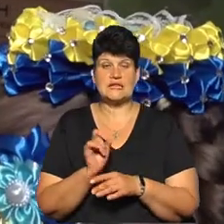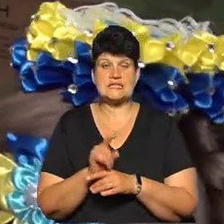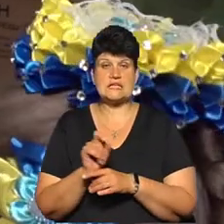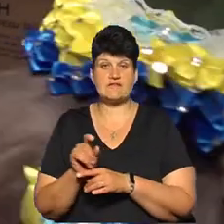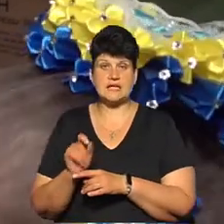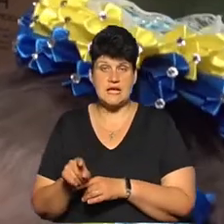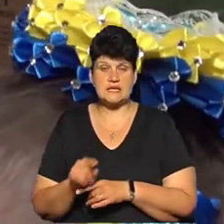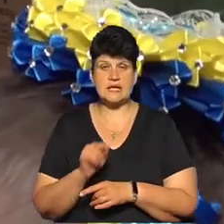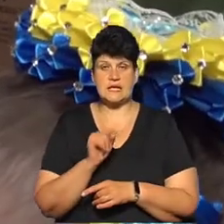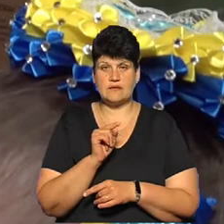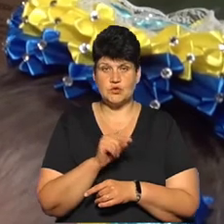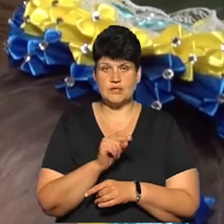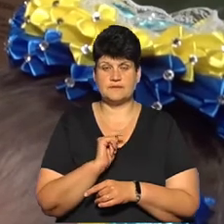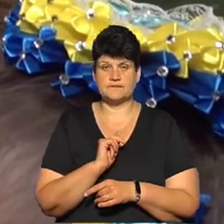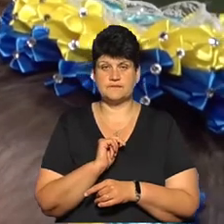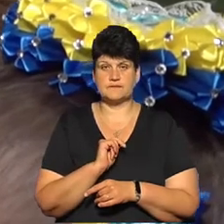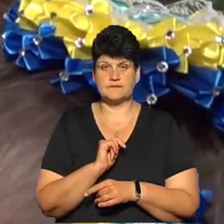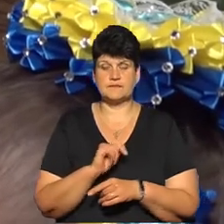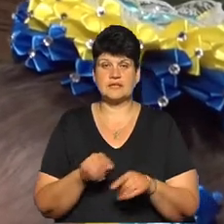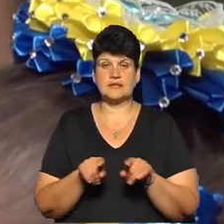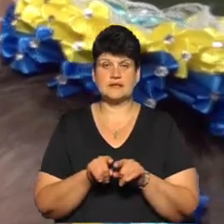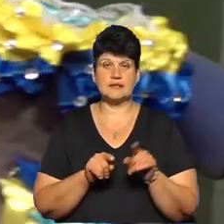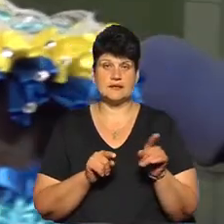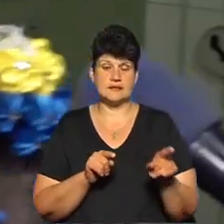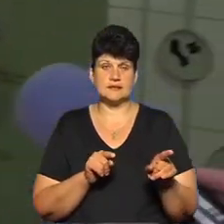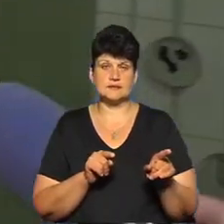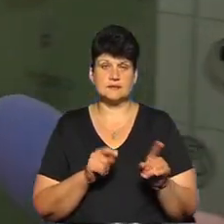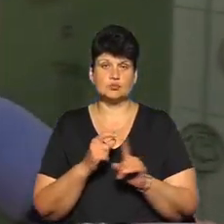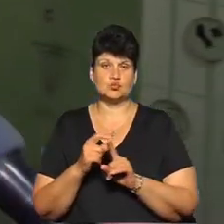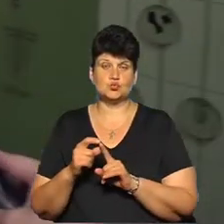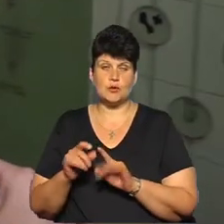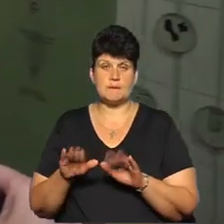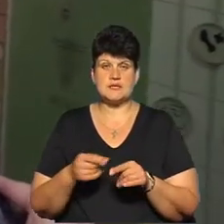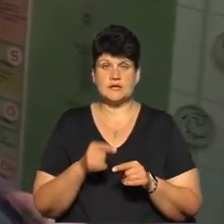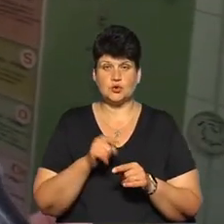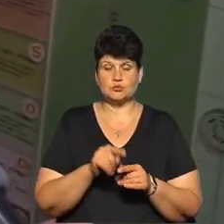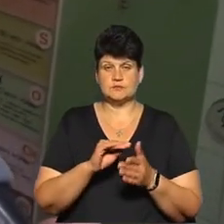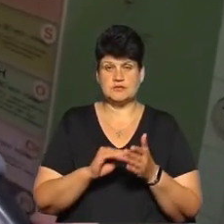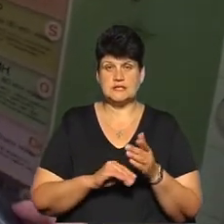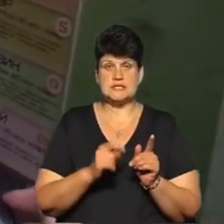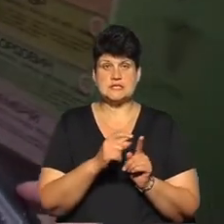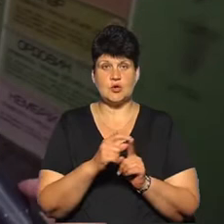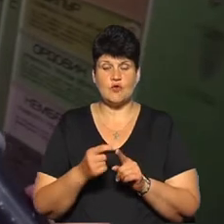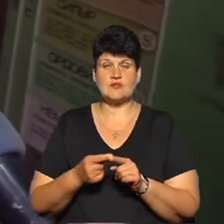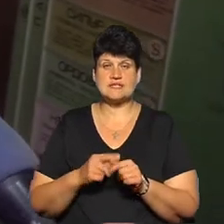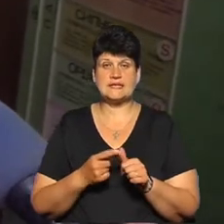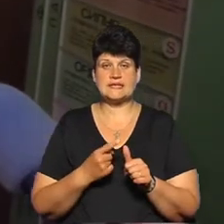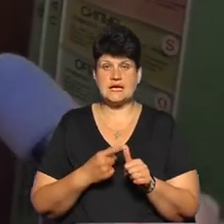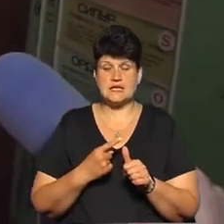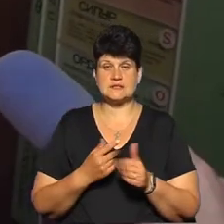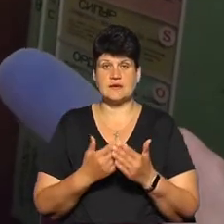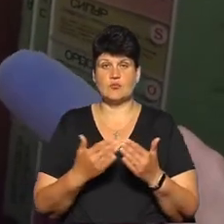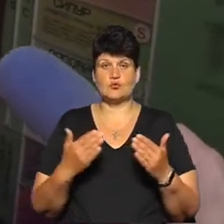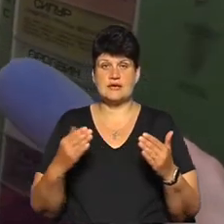вони з таких букв після того будуть складати слово. Це є назва музейного